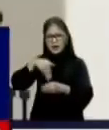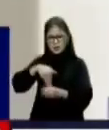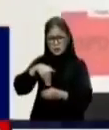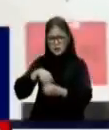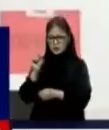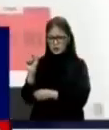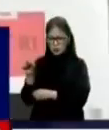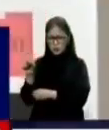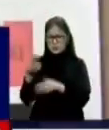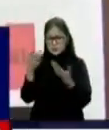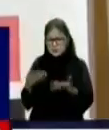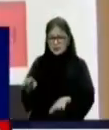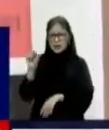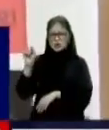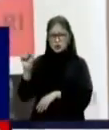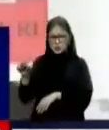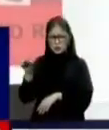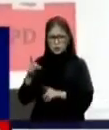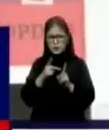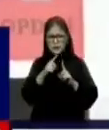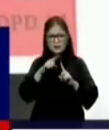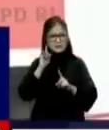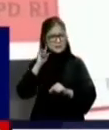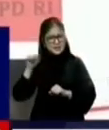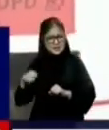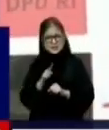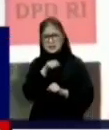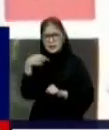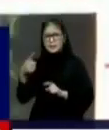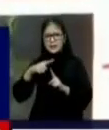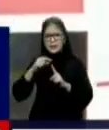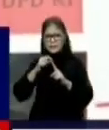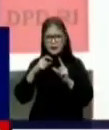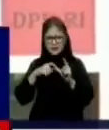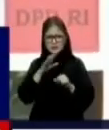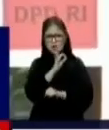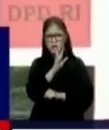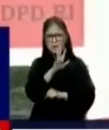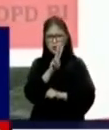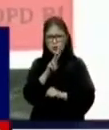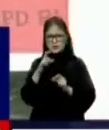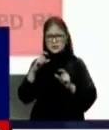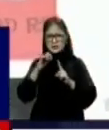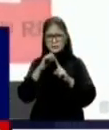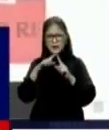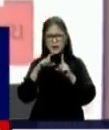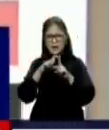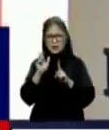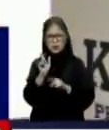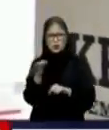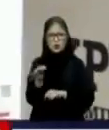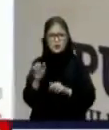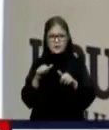Usai mencoblos, Hari Tanu Sudibyo dan istri belusukan ke TPS 52 di Cipadu, Kota Tangerang.